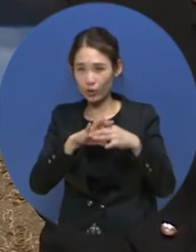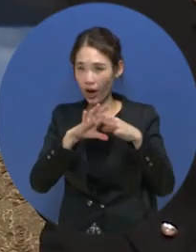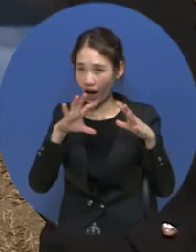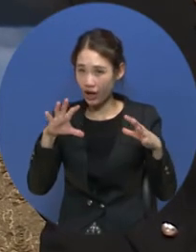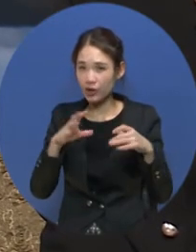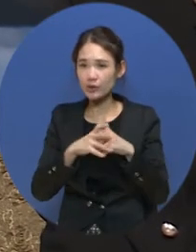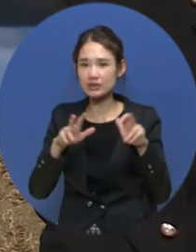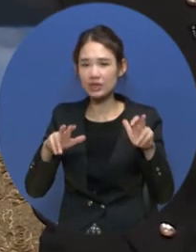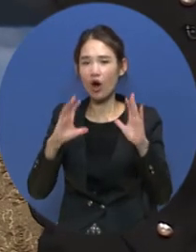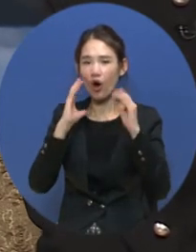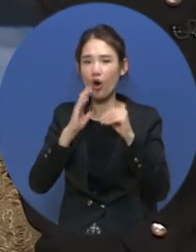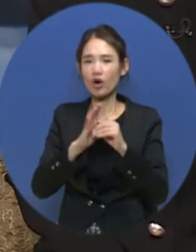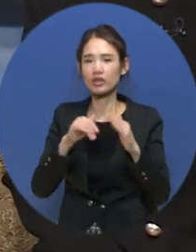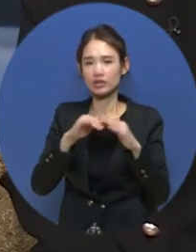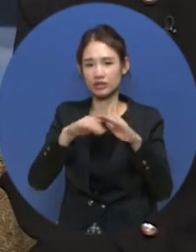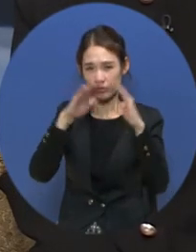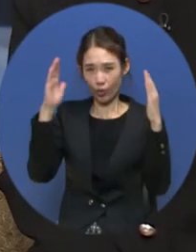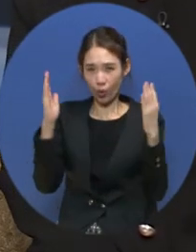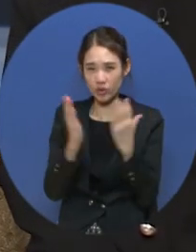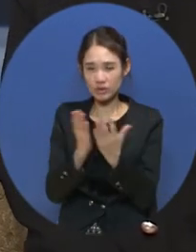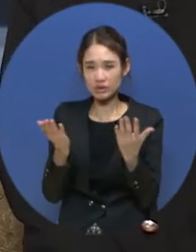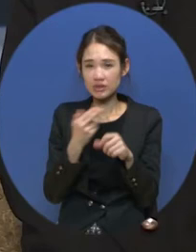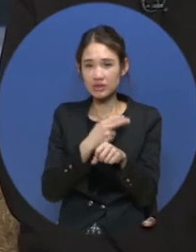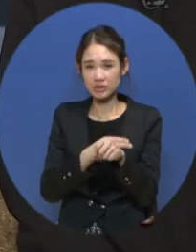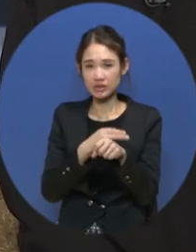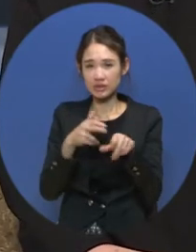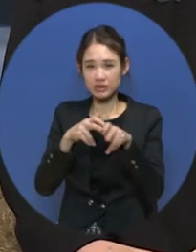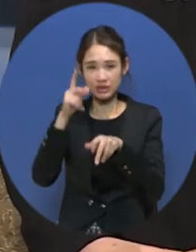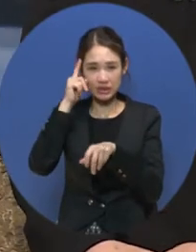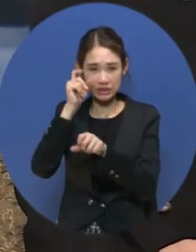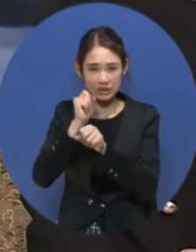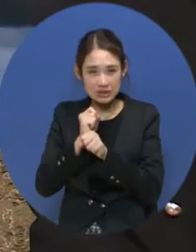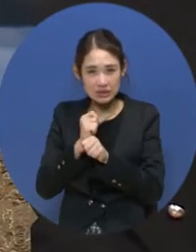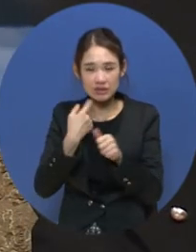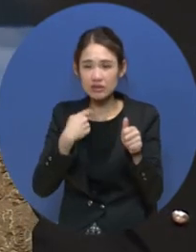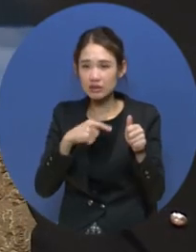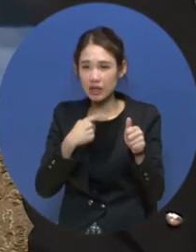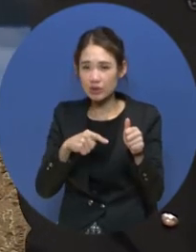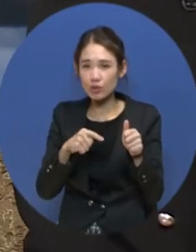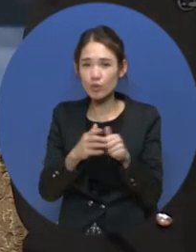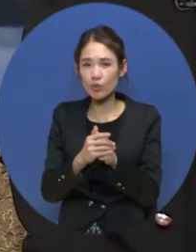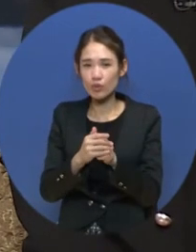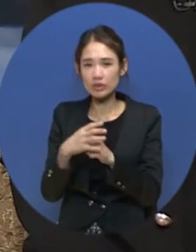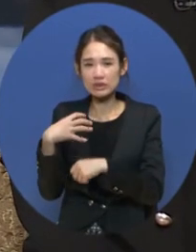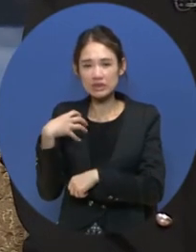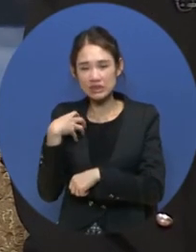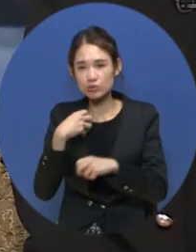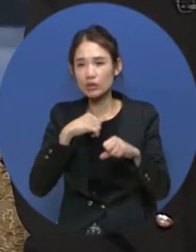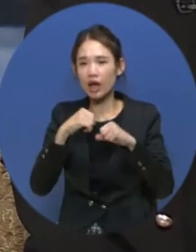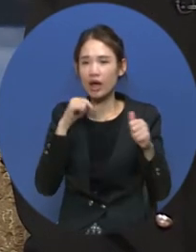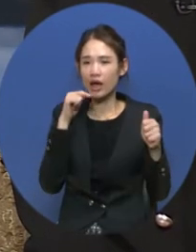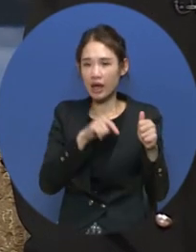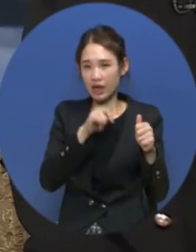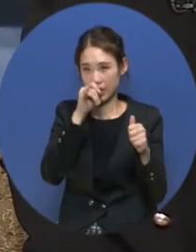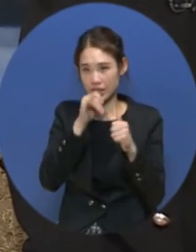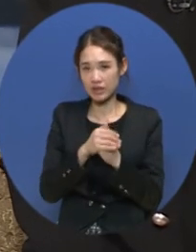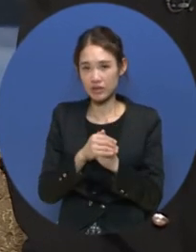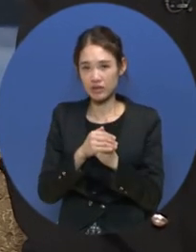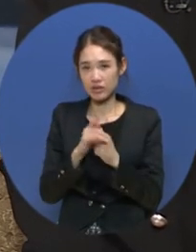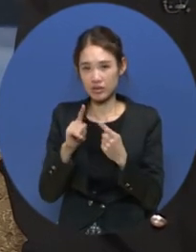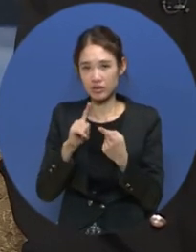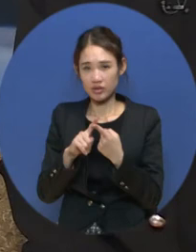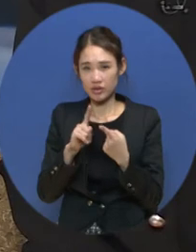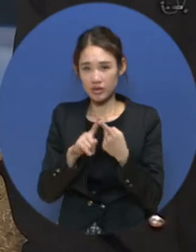지금의 어린이집에 있는 전 교직원은 장애인식 교육을 의무적으로 예. 행하게 돼 있어요. 네. 그리고 저희는